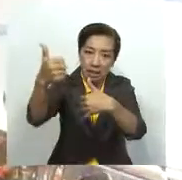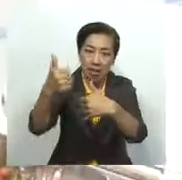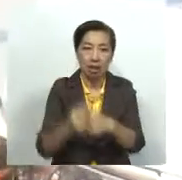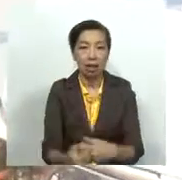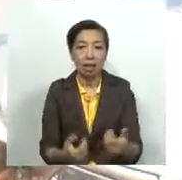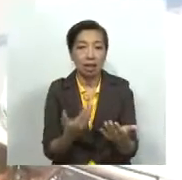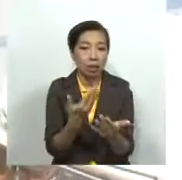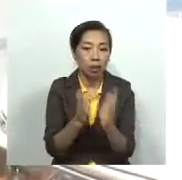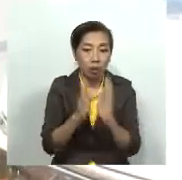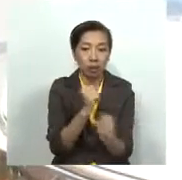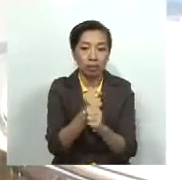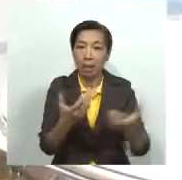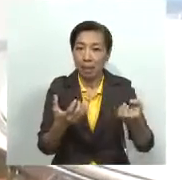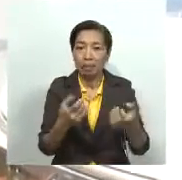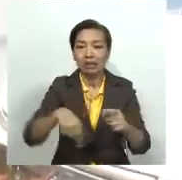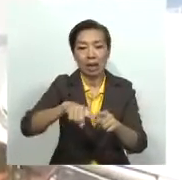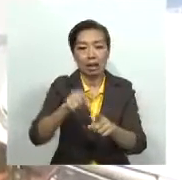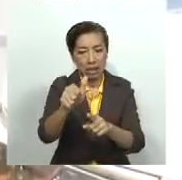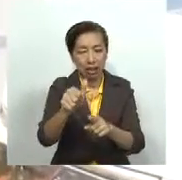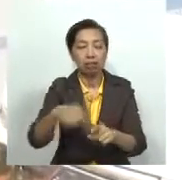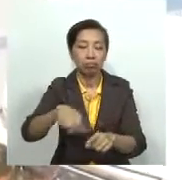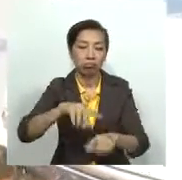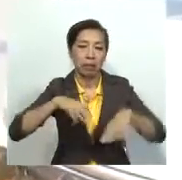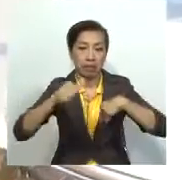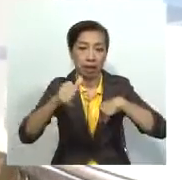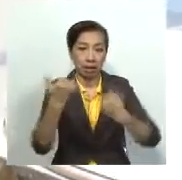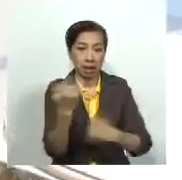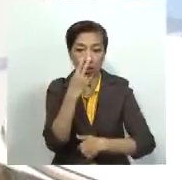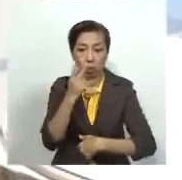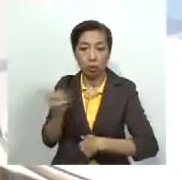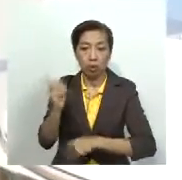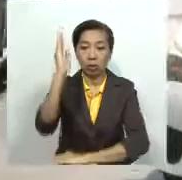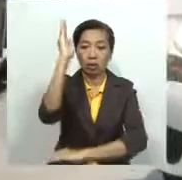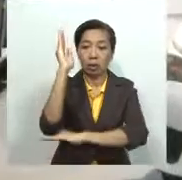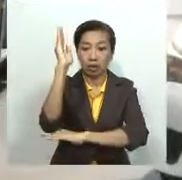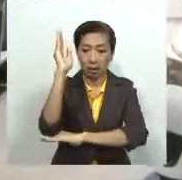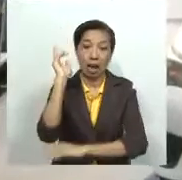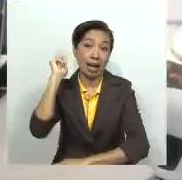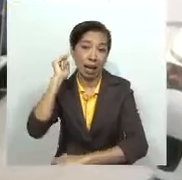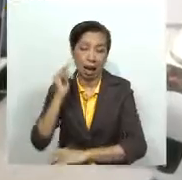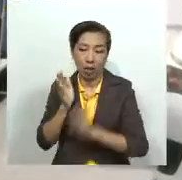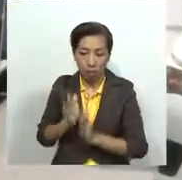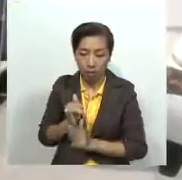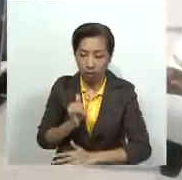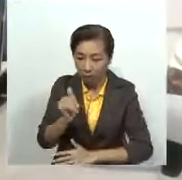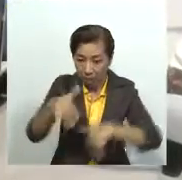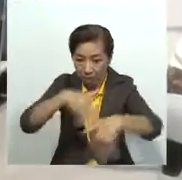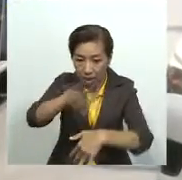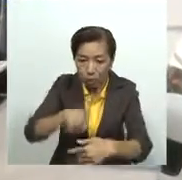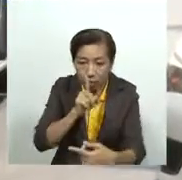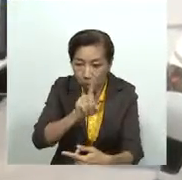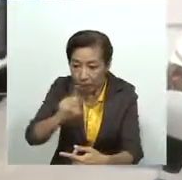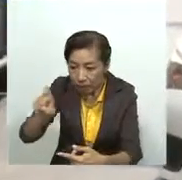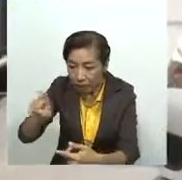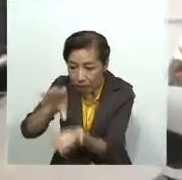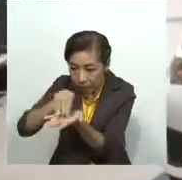ความสะดวกให้กับประชาชนมากขึ้นเนี่ยค่ะวันนี้ทีมข่าวเราลงพื้นที่ไปอนุสาวรีย์ชัยสมรภูมิมานะคะก็ไปพูดคุยสอบถามความคิดเห็